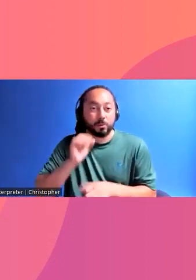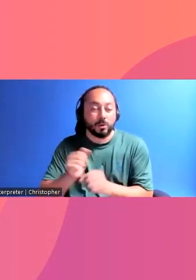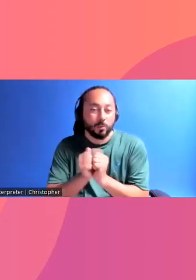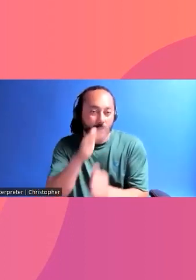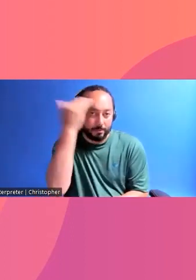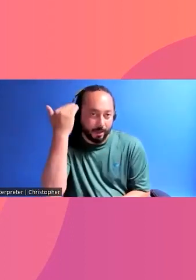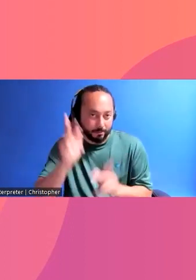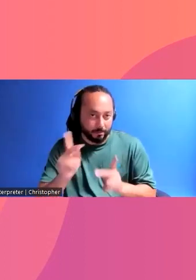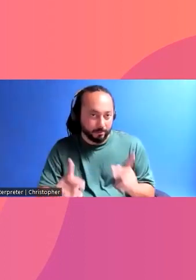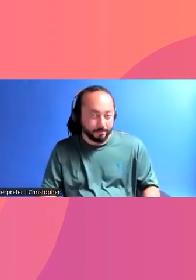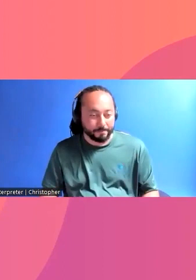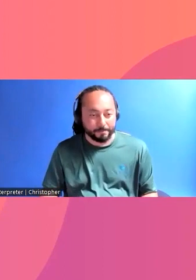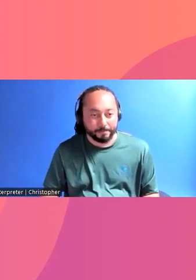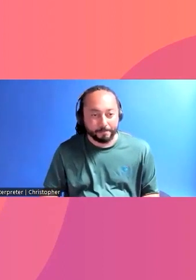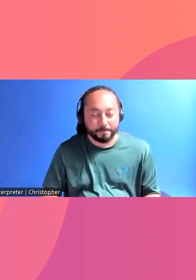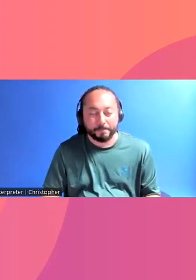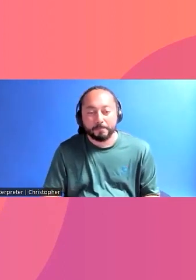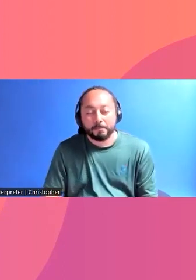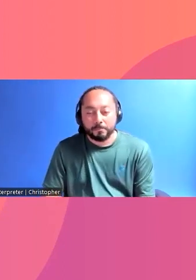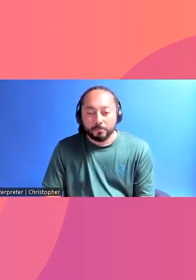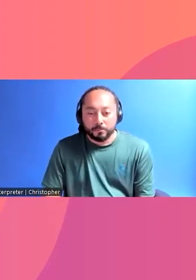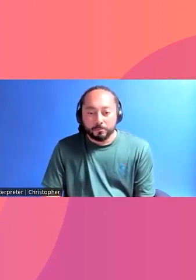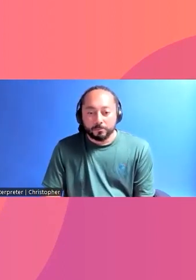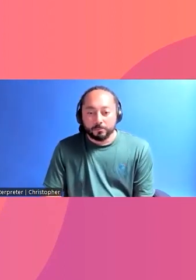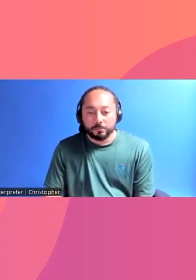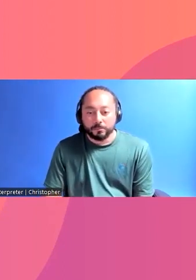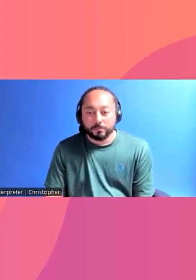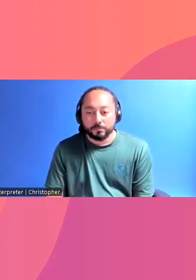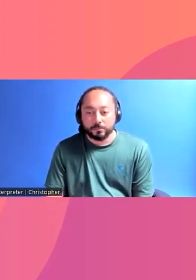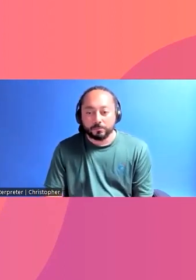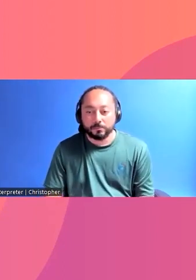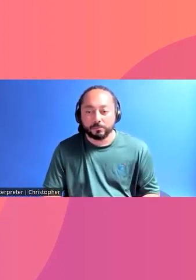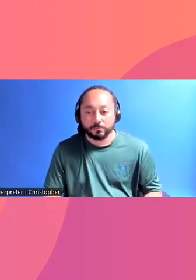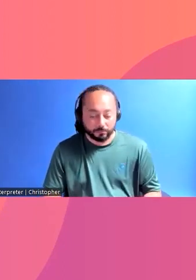l'expérience avec les personnes ayant un TC.